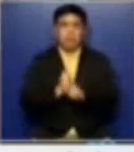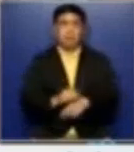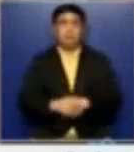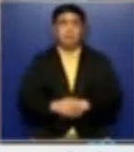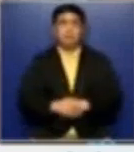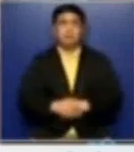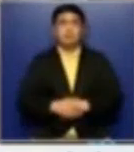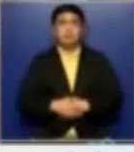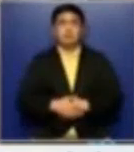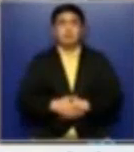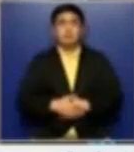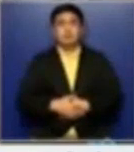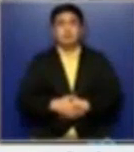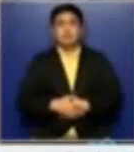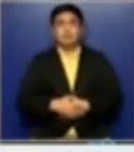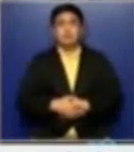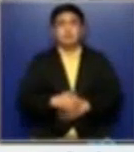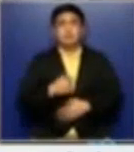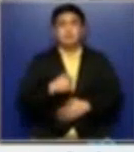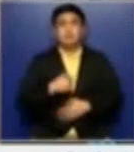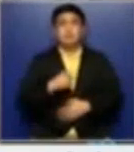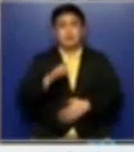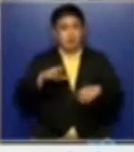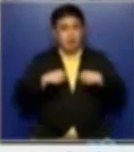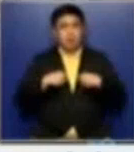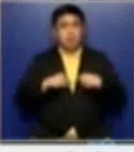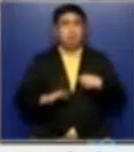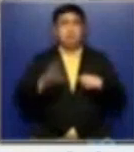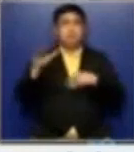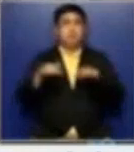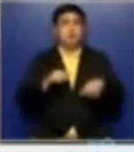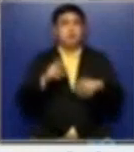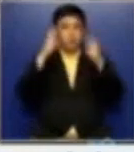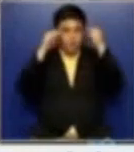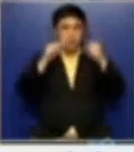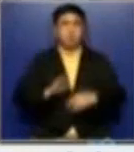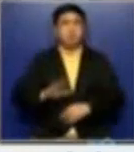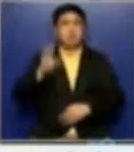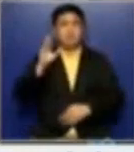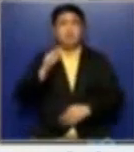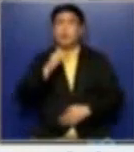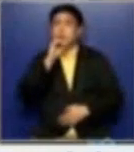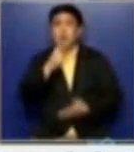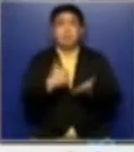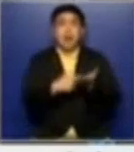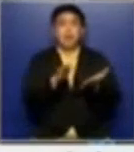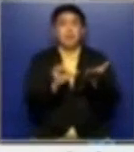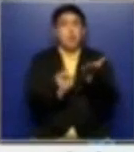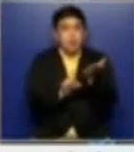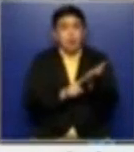ดีไม่ดีเพื่อไทยทั้งหมดนี่ยกมือเห็นชอบเพราะท่านนายกลุกขึ้นประกันคุณภาพด้วยผล